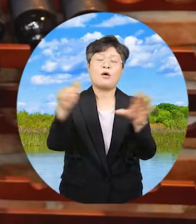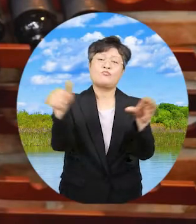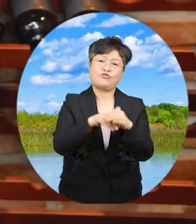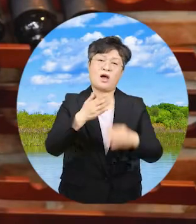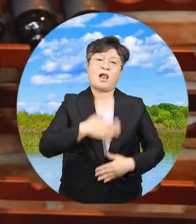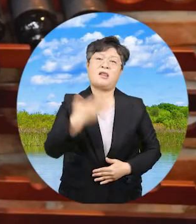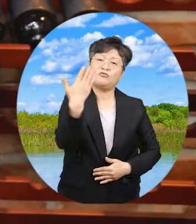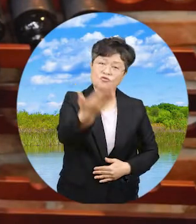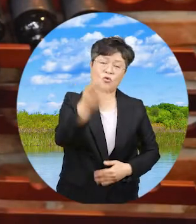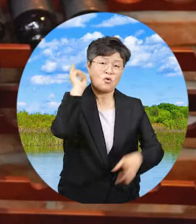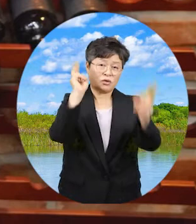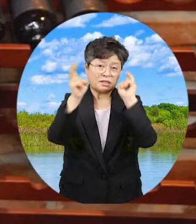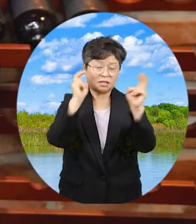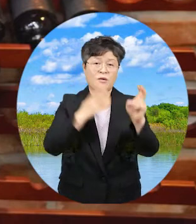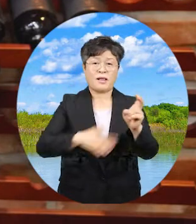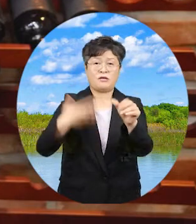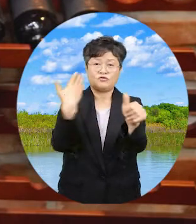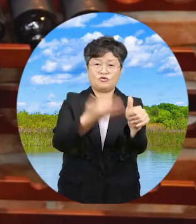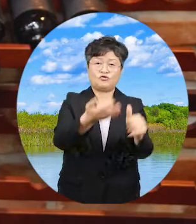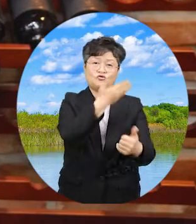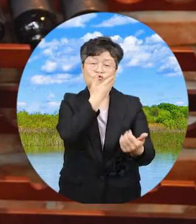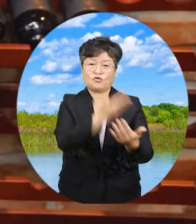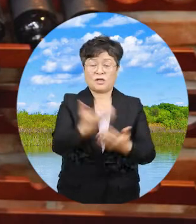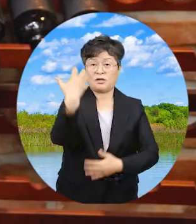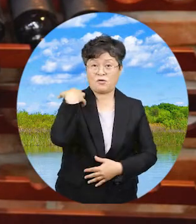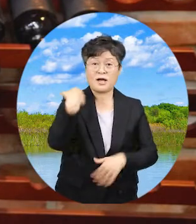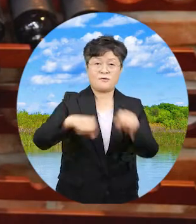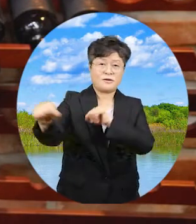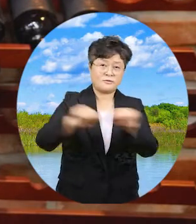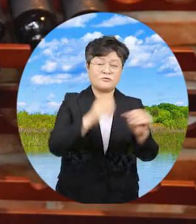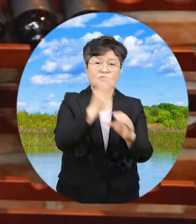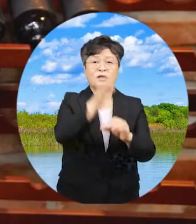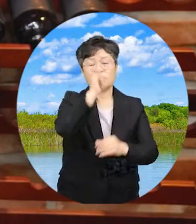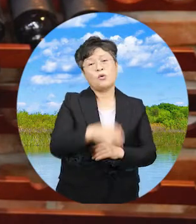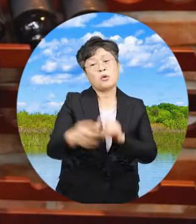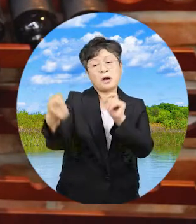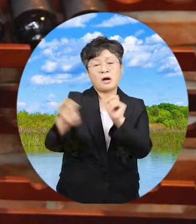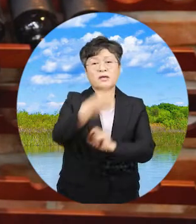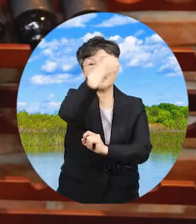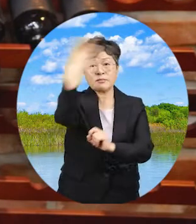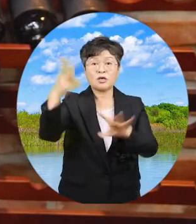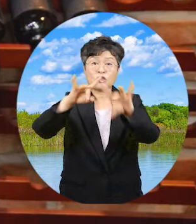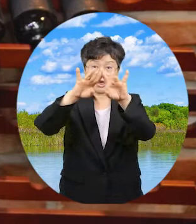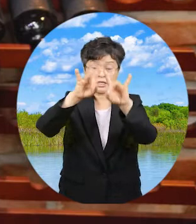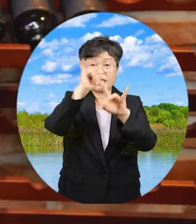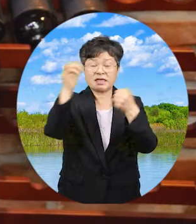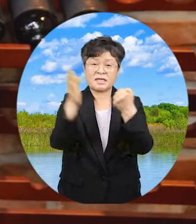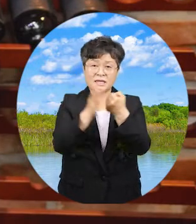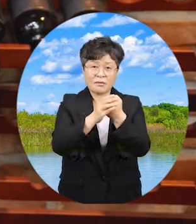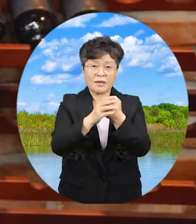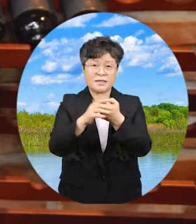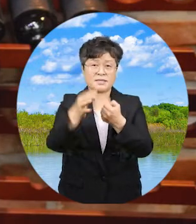기업의 활성화를 알리는 그런 중요한 역할도 하고 있고요. 그 옆으로 삼성전자가 만들어지면서